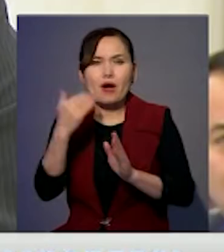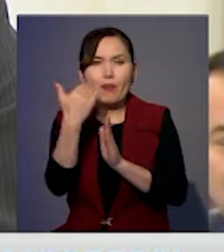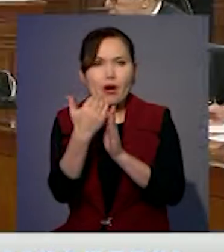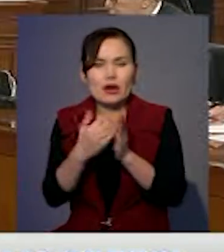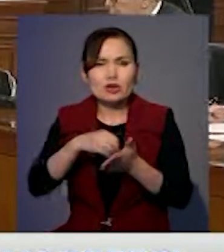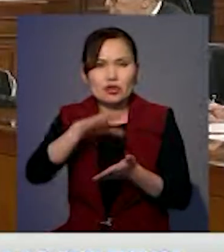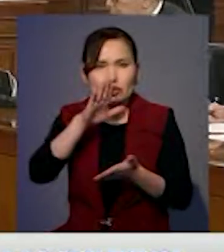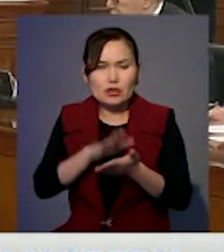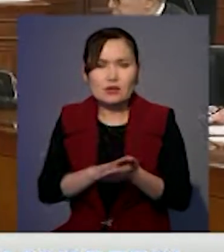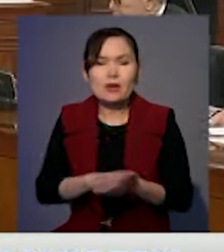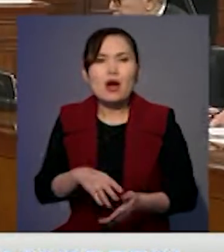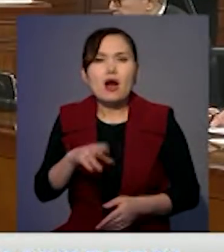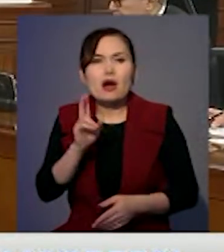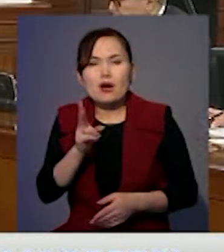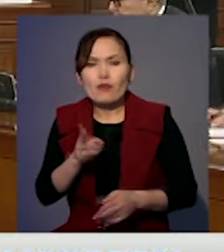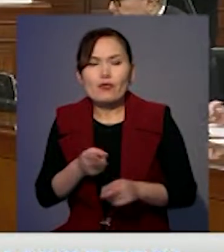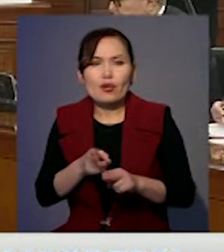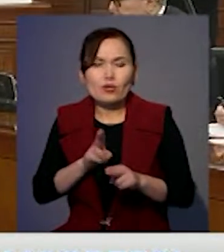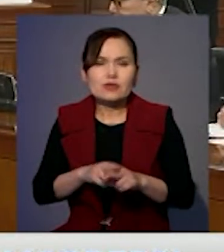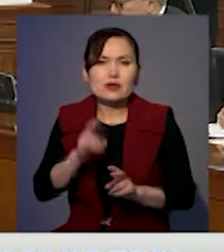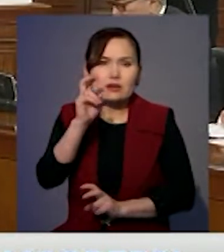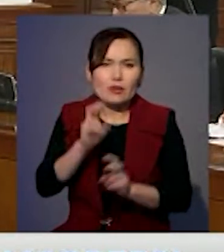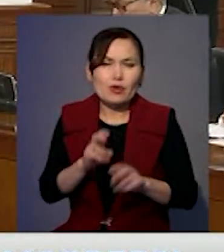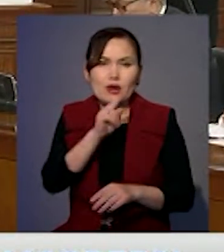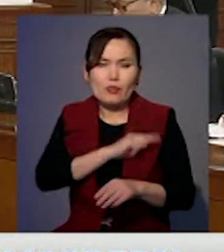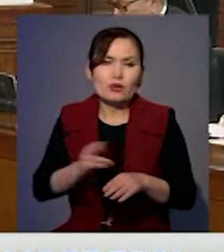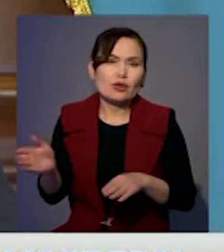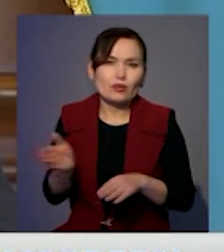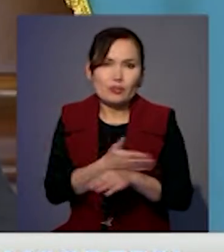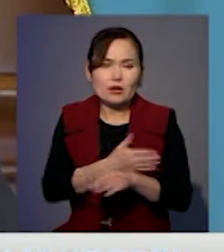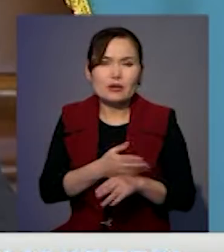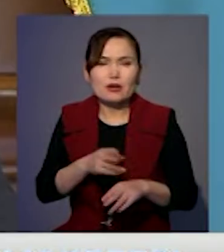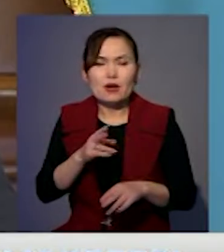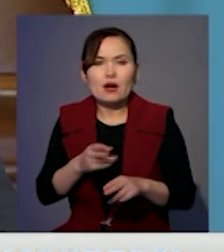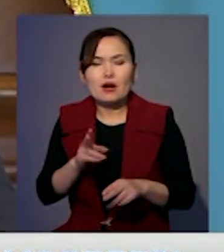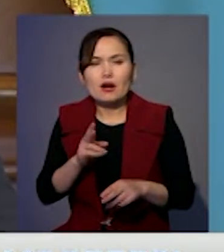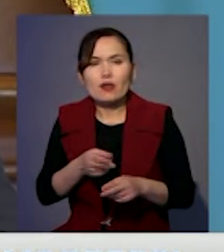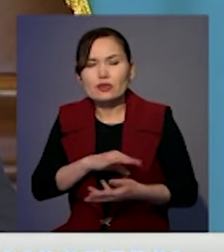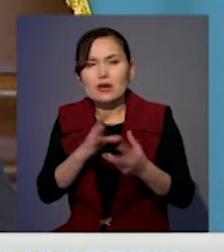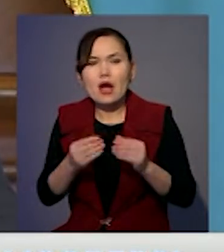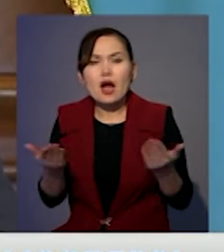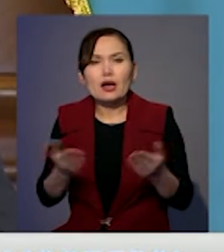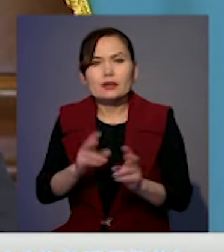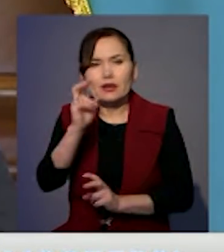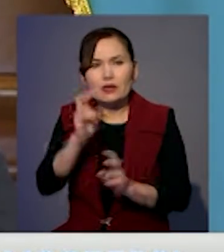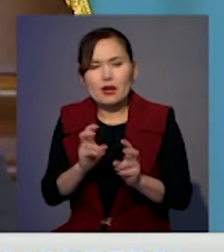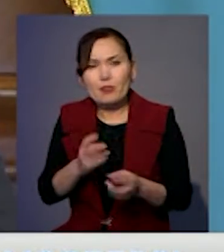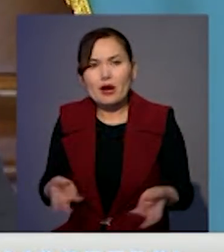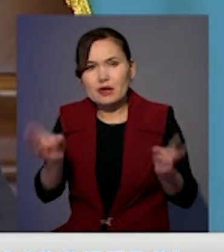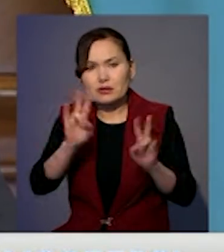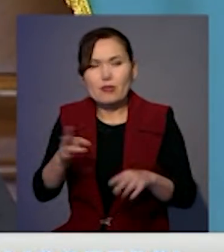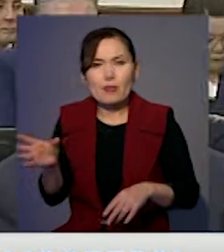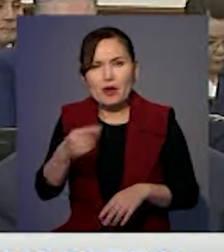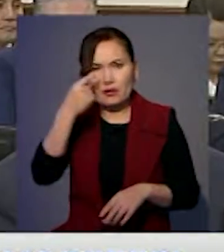болғаннан кейін жұмыссыз қалады. Вот жұмыссызға по безработице надо платить субсидию, если надо даже дополнительно им работу дать, устроить